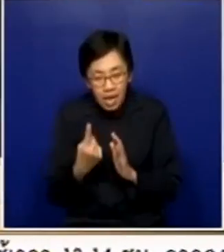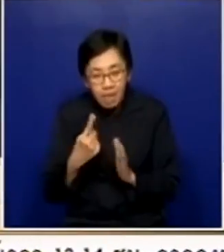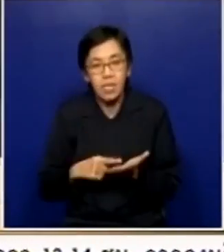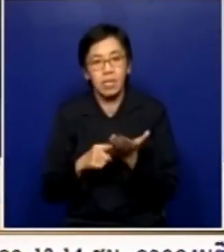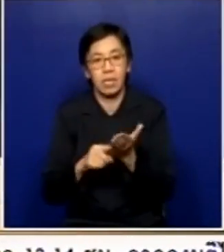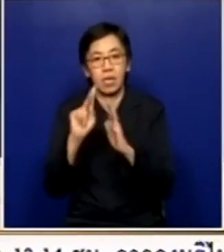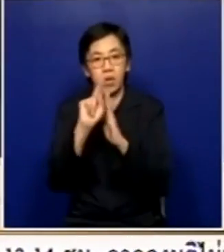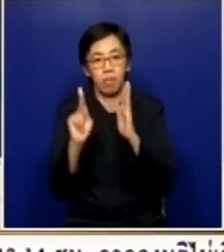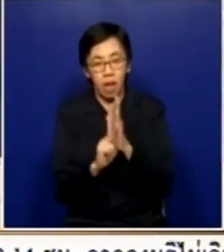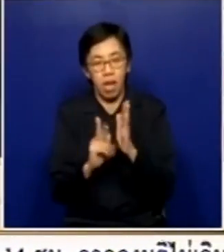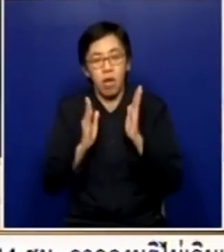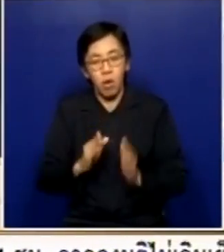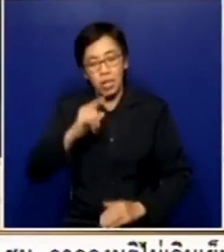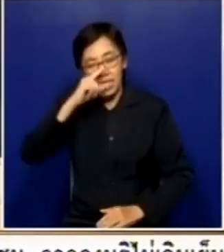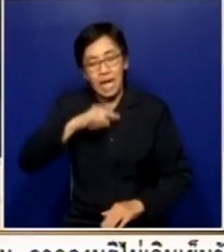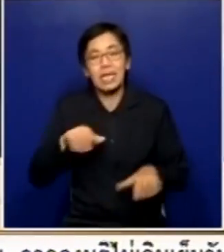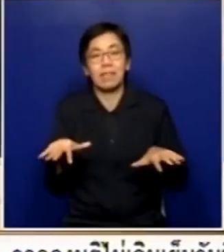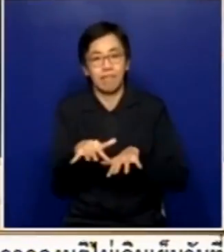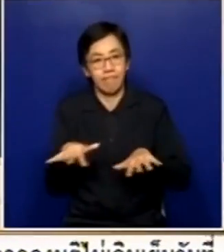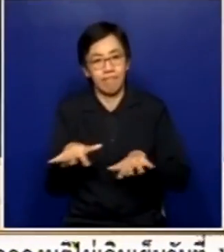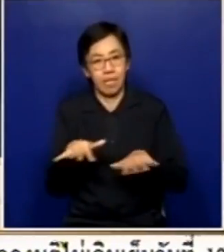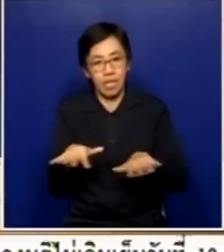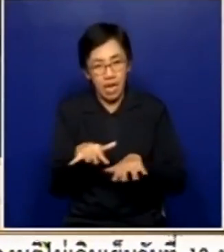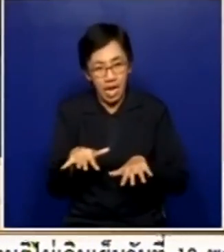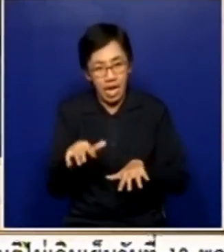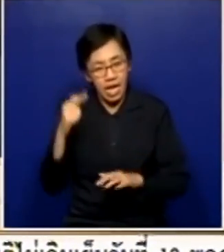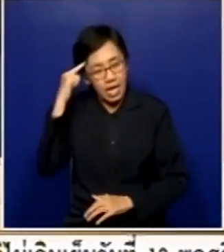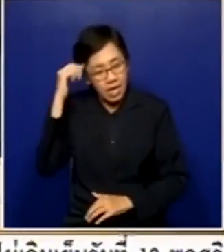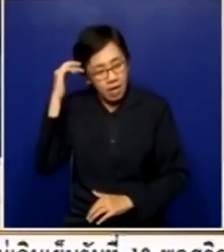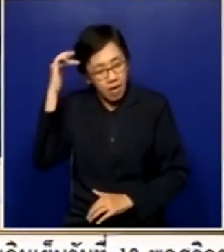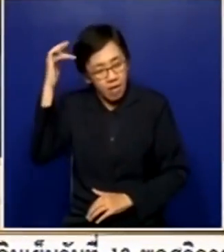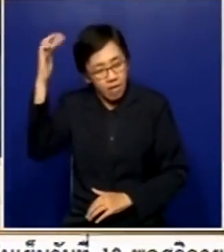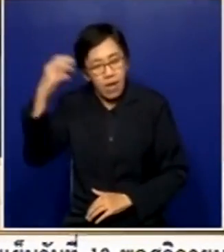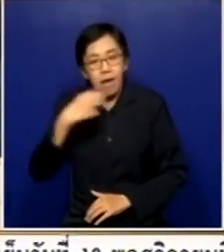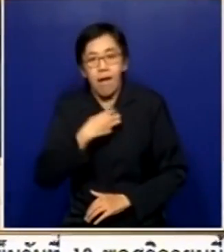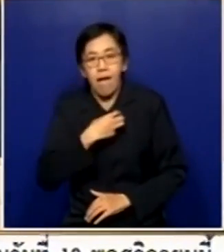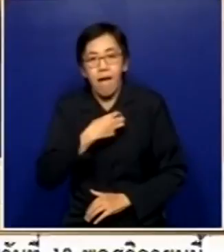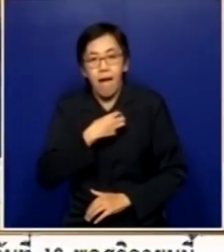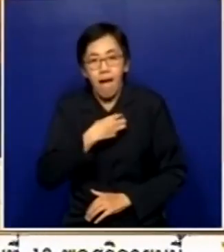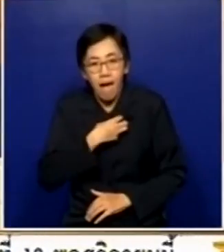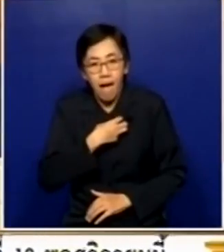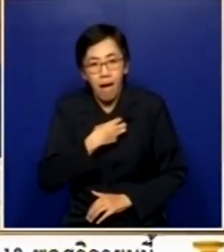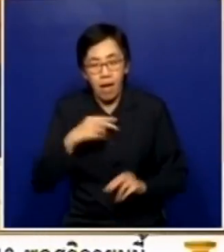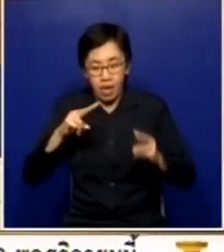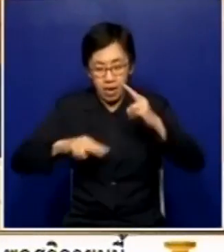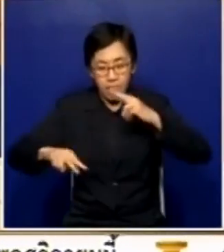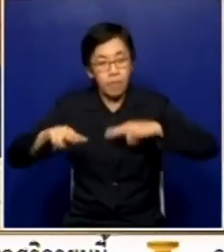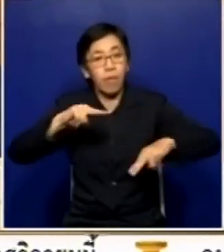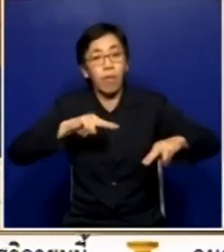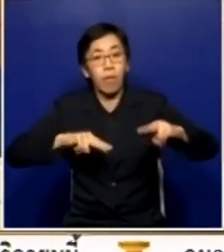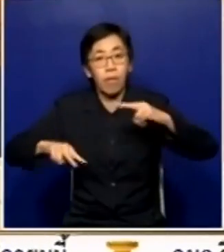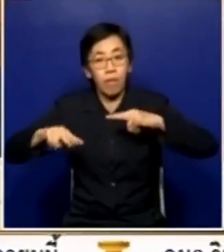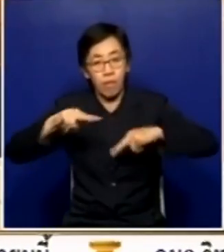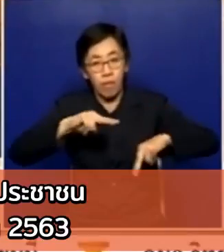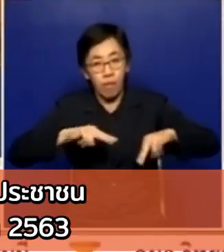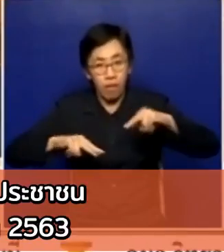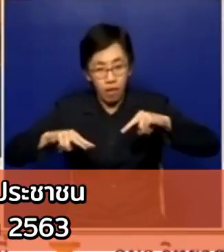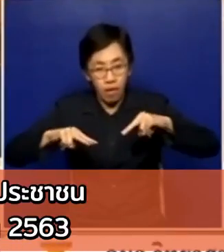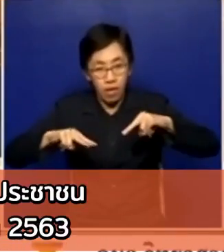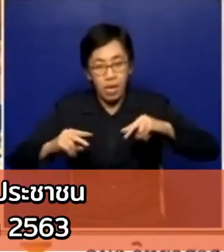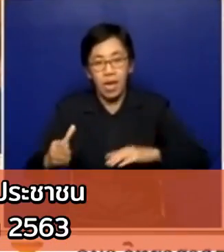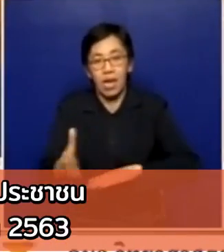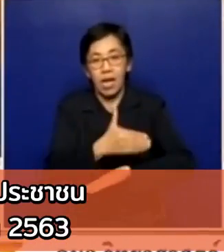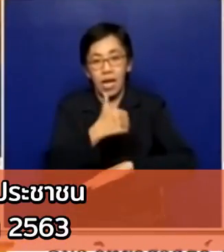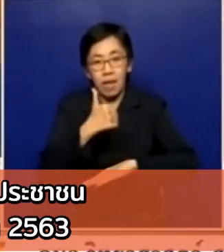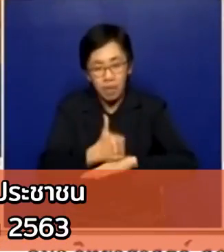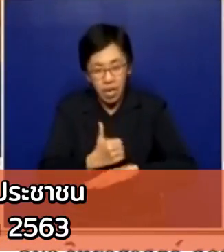พลเมืองคนไทยคนหนึ่งธรรมดาที่มีความฝันอยากจะเห็นระบบการปกครองมีระบบการเมือง